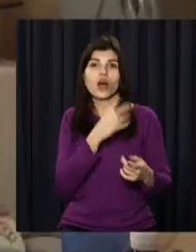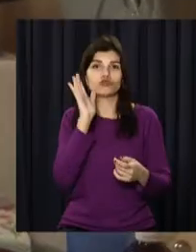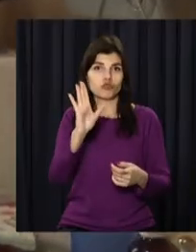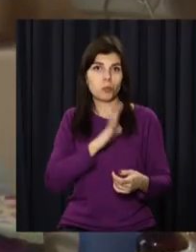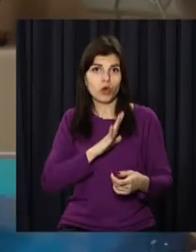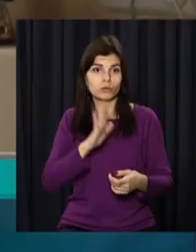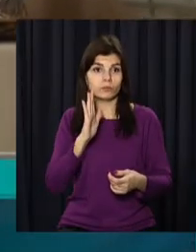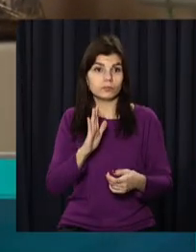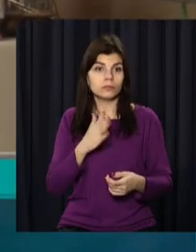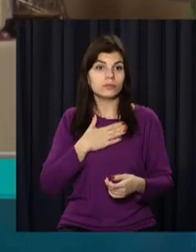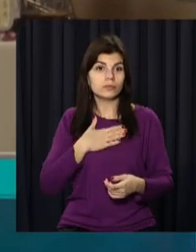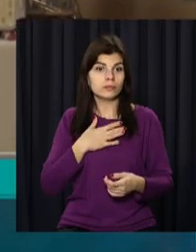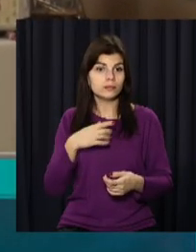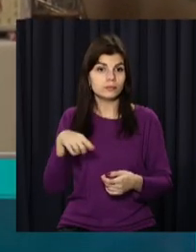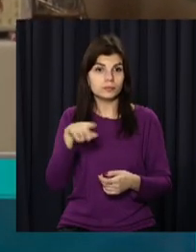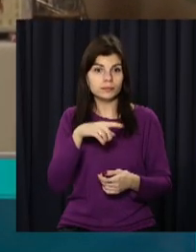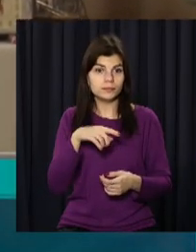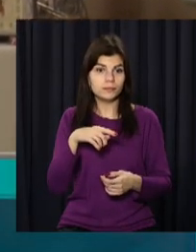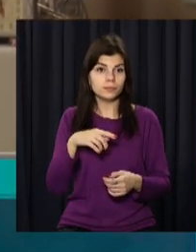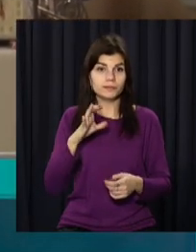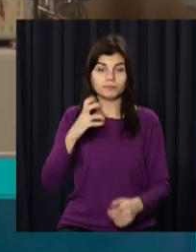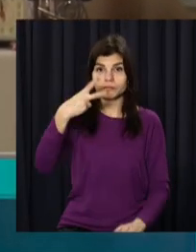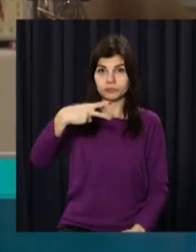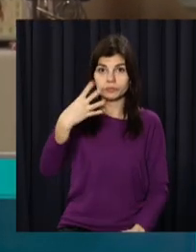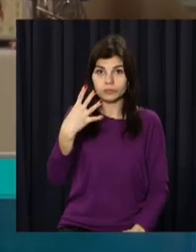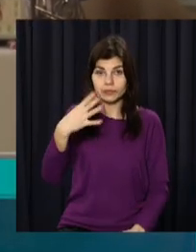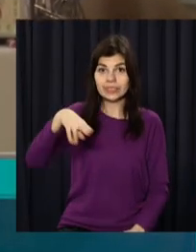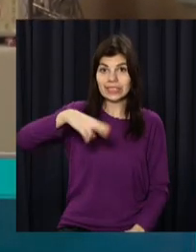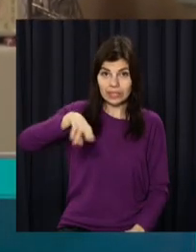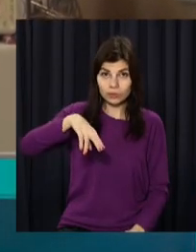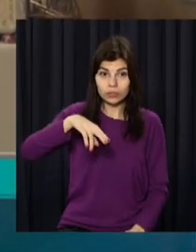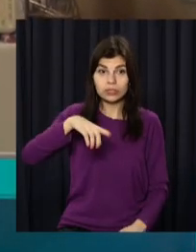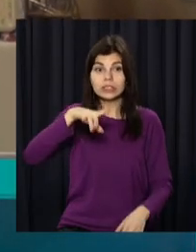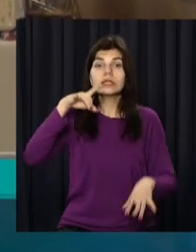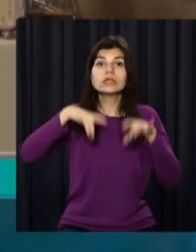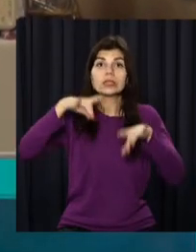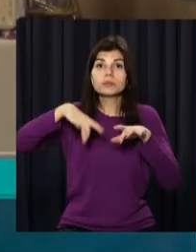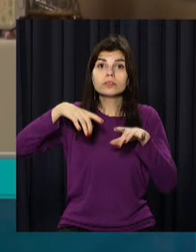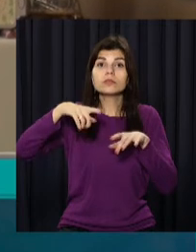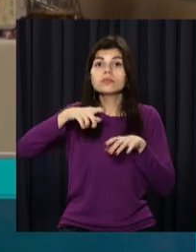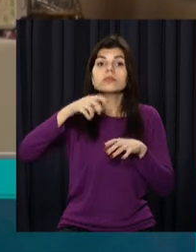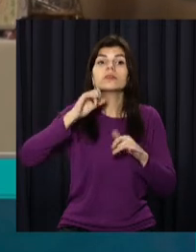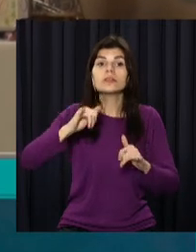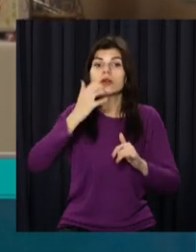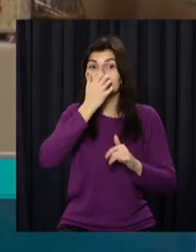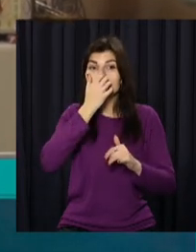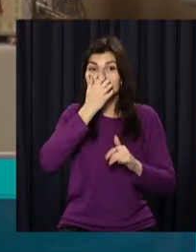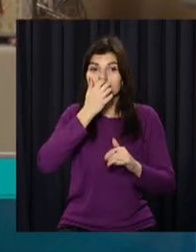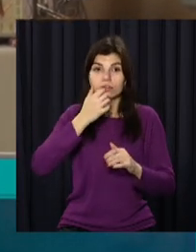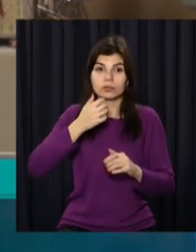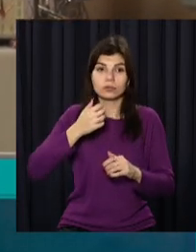Наш обогрів з 24 декабря – кипятильник. Для нагрева